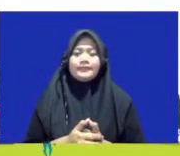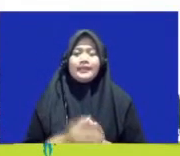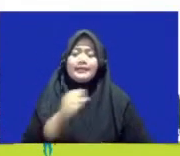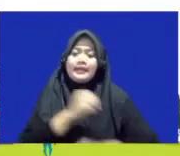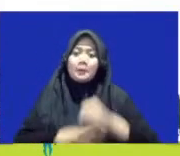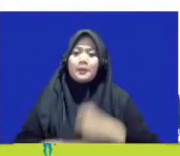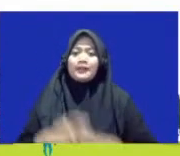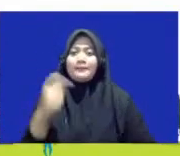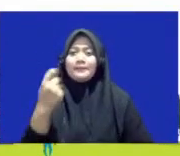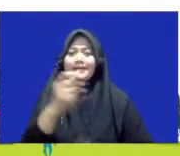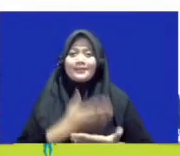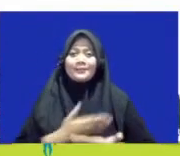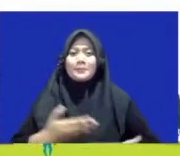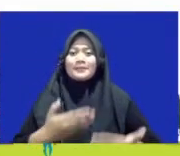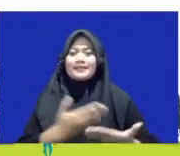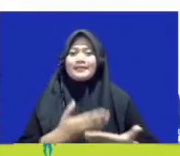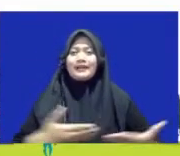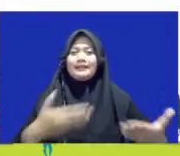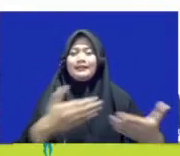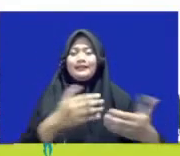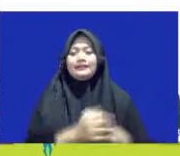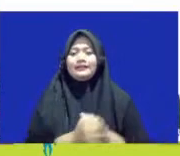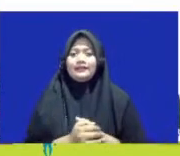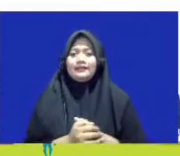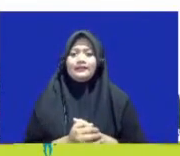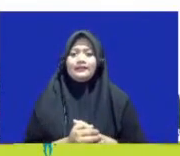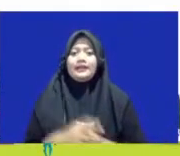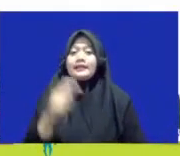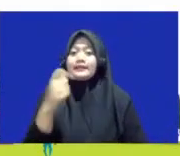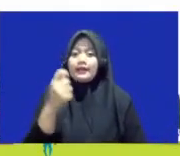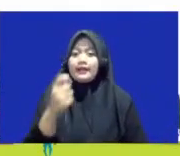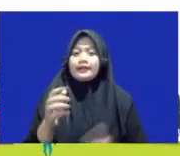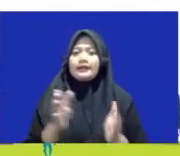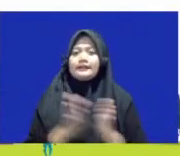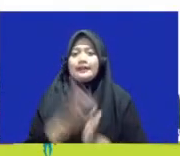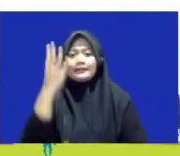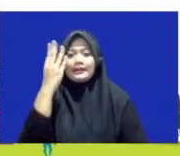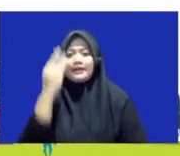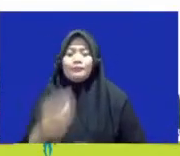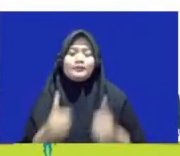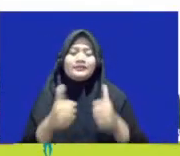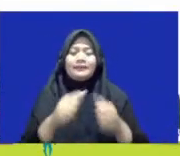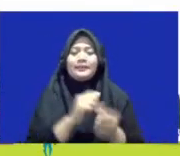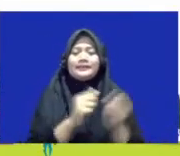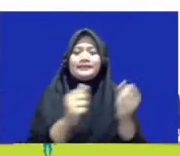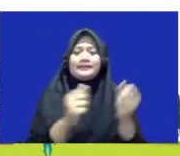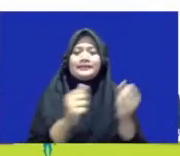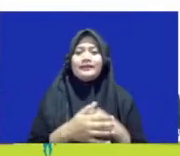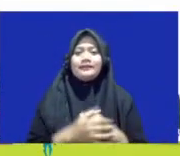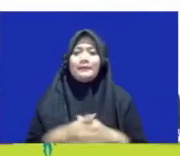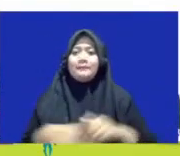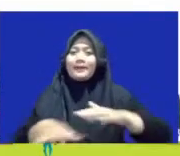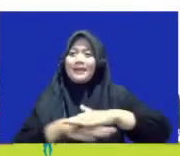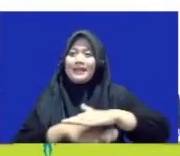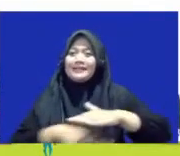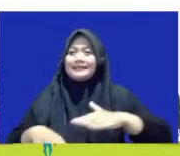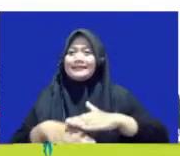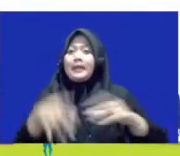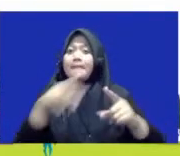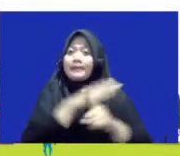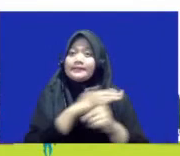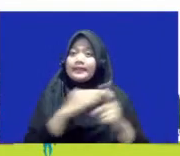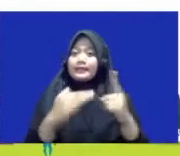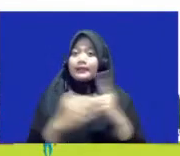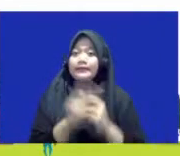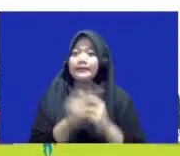pilar sosialnya Tagana dan Kampung Siaga Bencana untuk percepatan penanggulangan bencana berbasis masyarakat. Karena kami mendekatkan metode